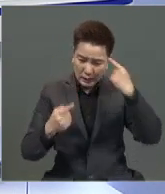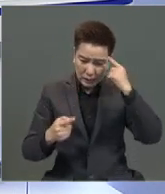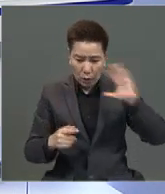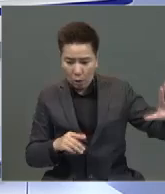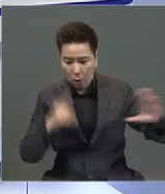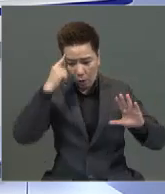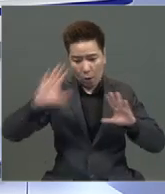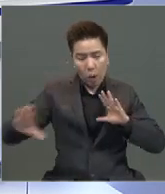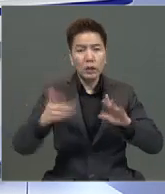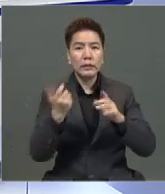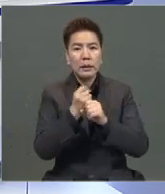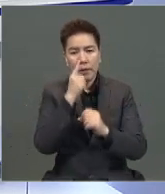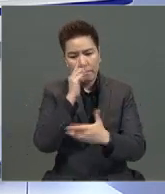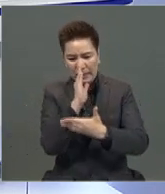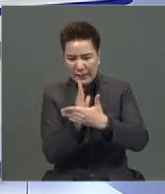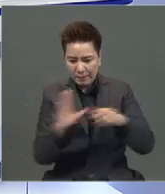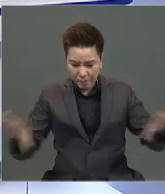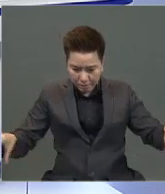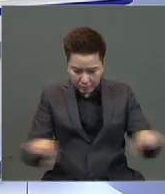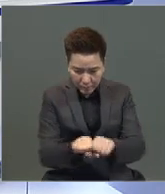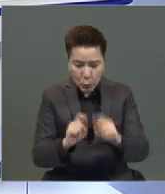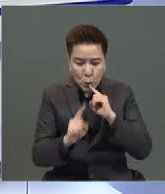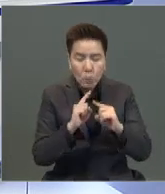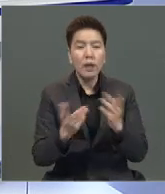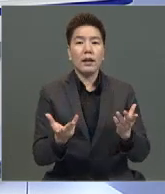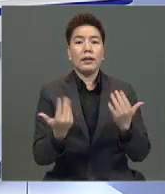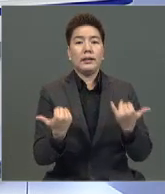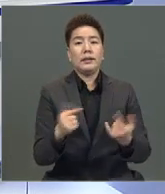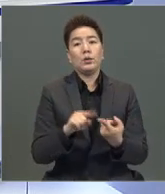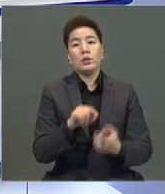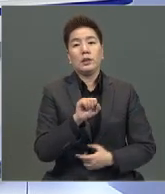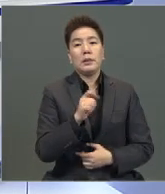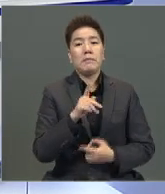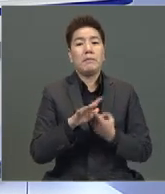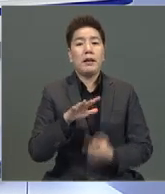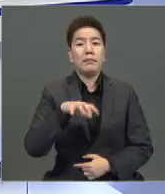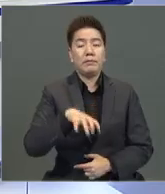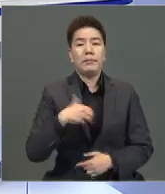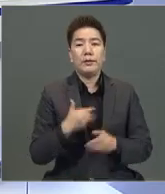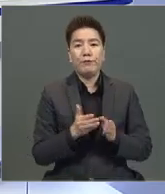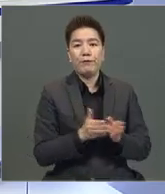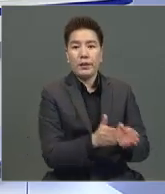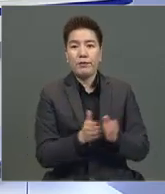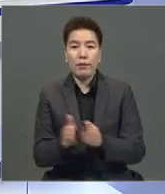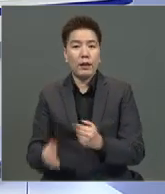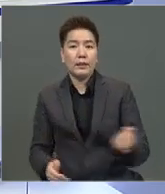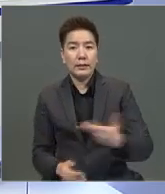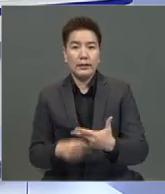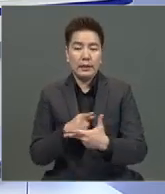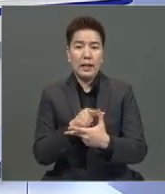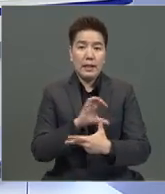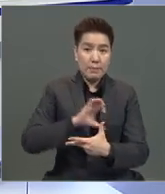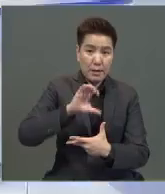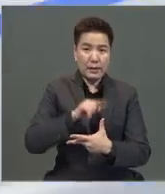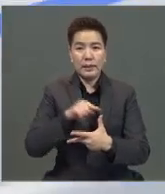แหละและจะทำยังไงให้มันได้ตรงกลางล่าสุดวันนี้ค่ะในส่วนของสภาเองเขามีการพูดคุยกัน3ฝ่ายก็คือฝ่ายรัฐบาลฝ่